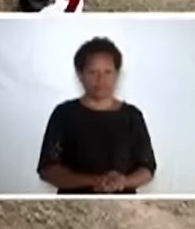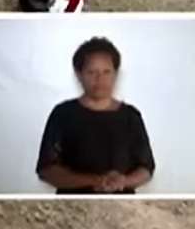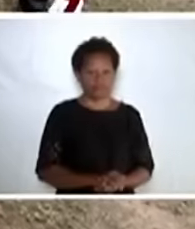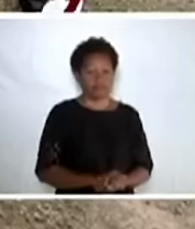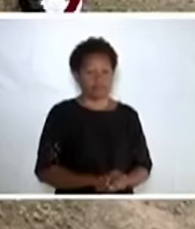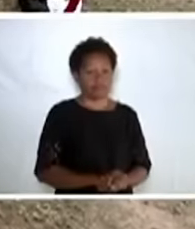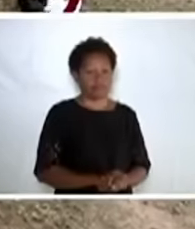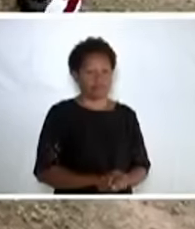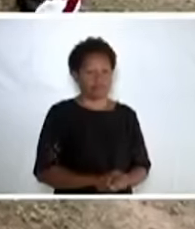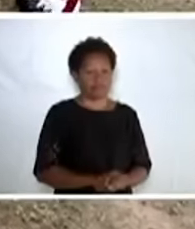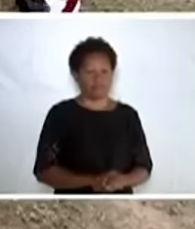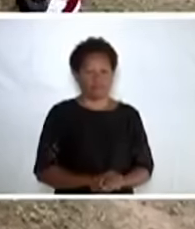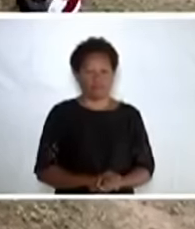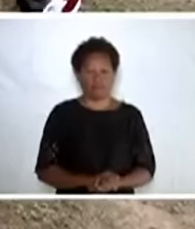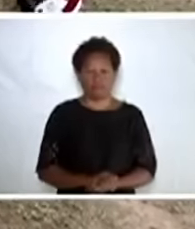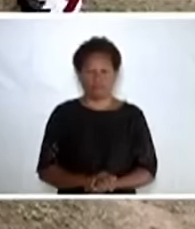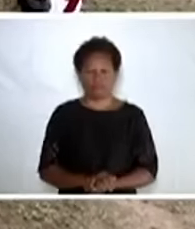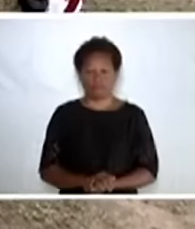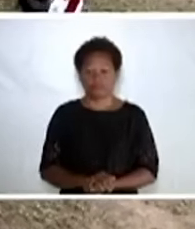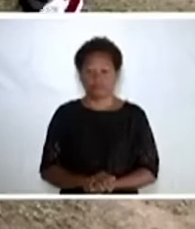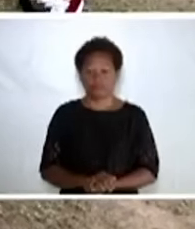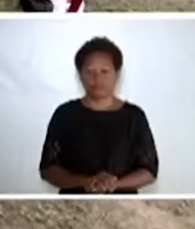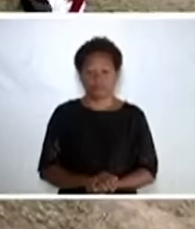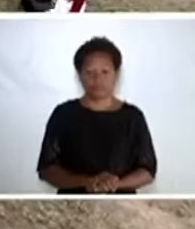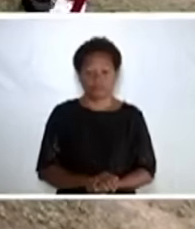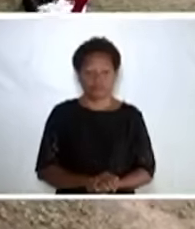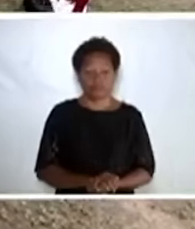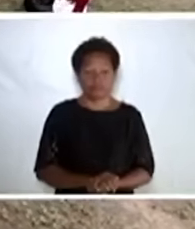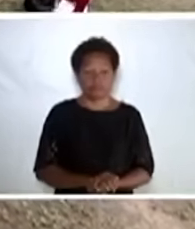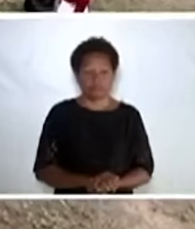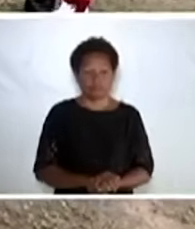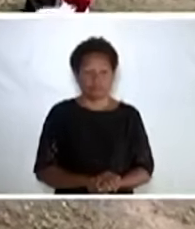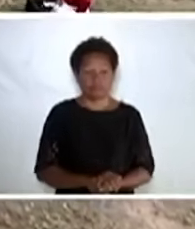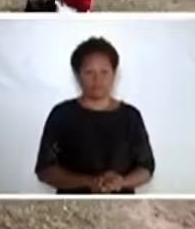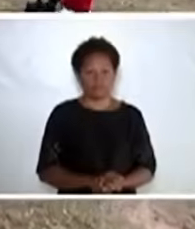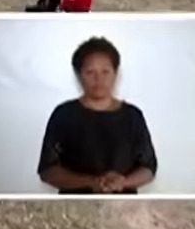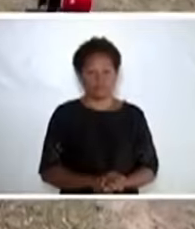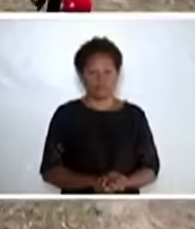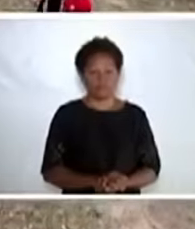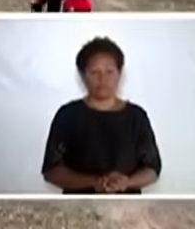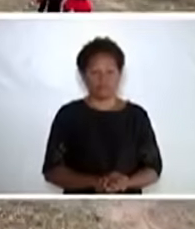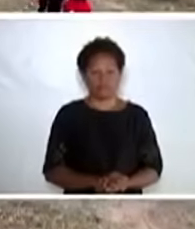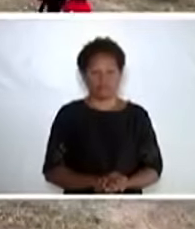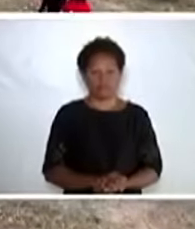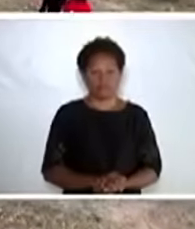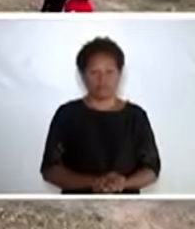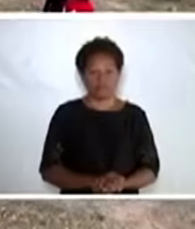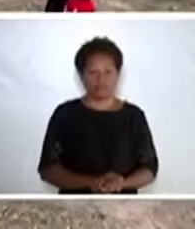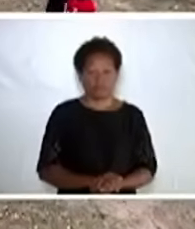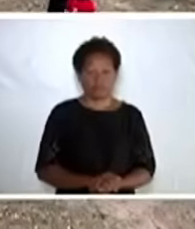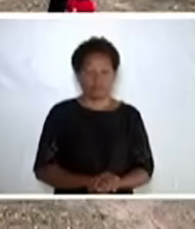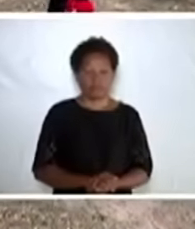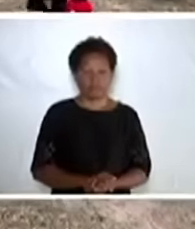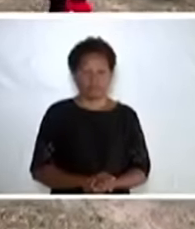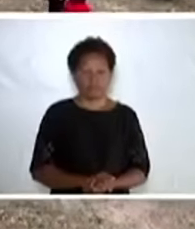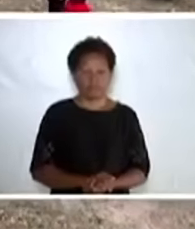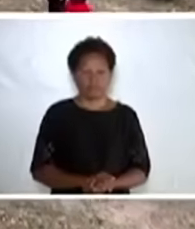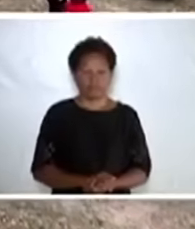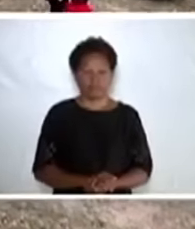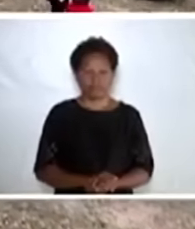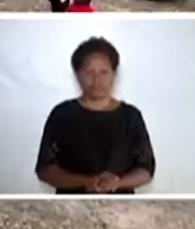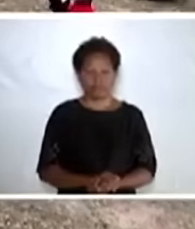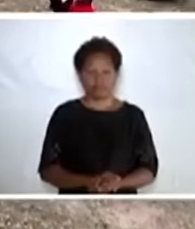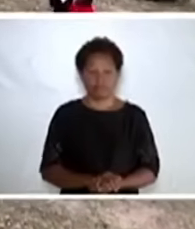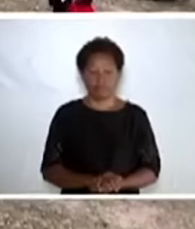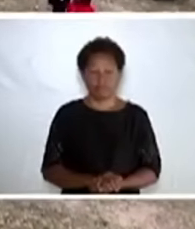ऐसे आग की तरह भी, आग की लपटें भी दिखाई देती हैं। ये फ्यूडी जोए ये ट्रेडिशनल गन सैल्यूट है और